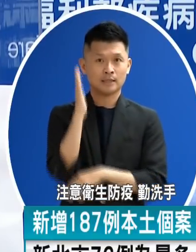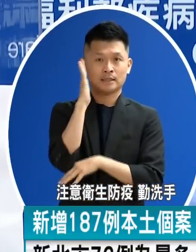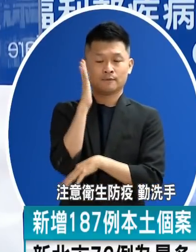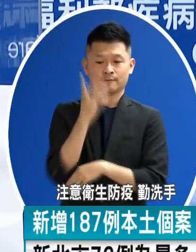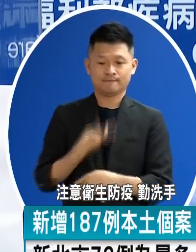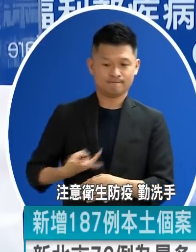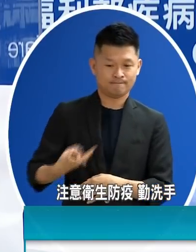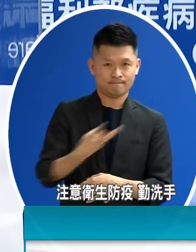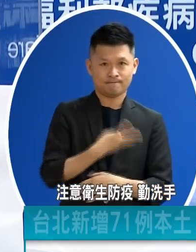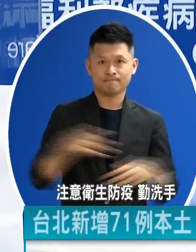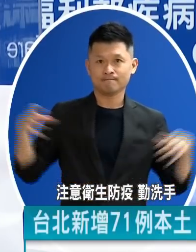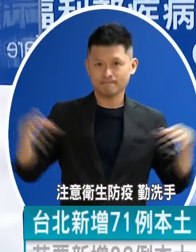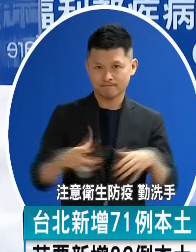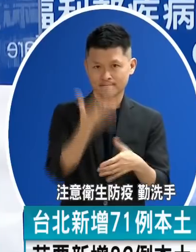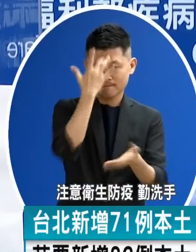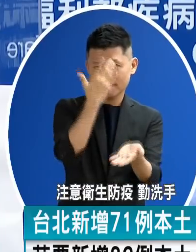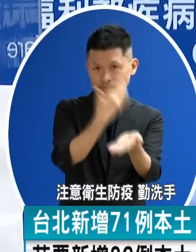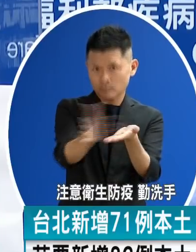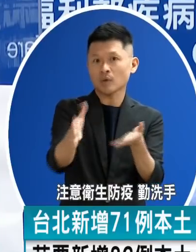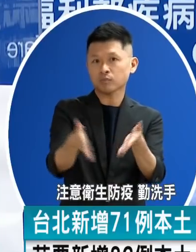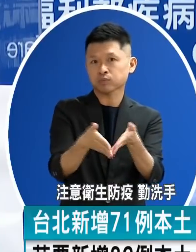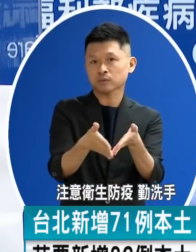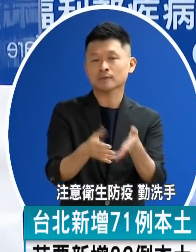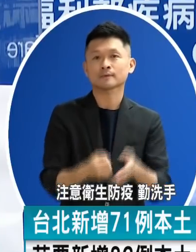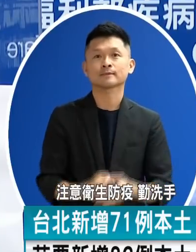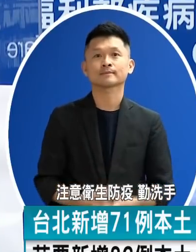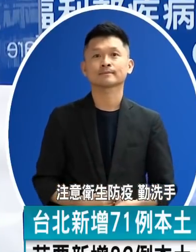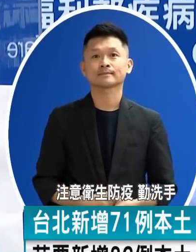来把这困难把它排除掉。